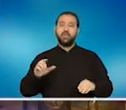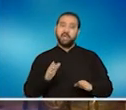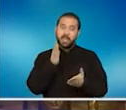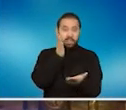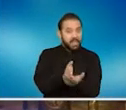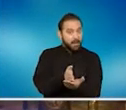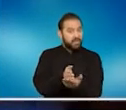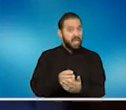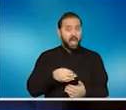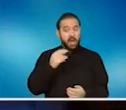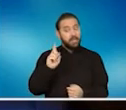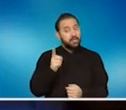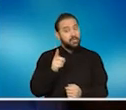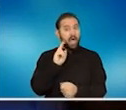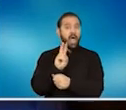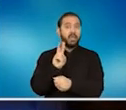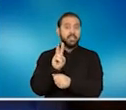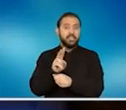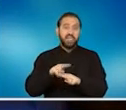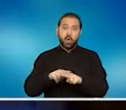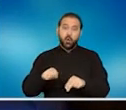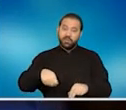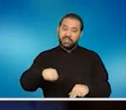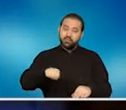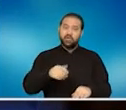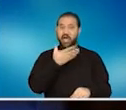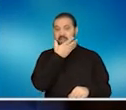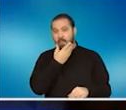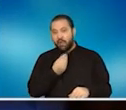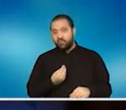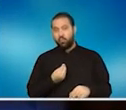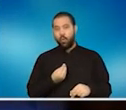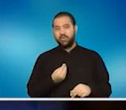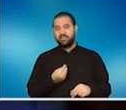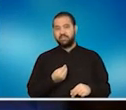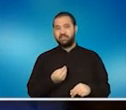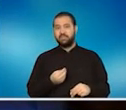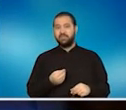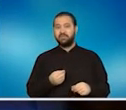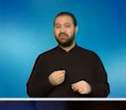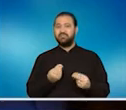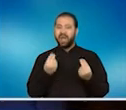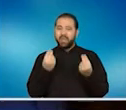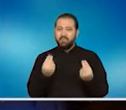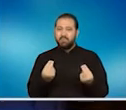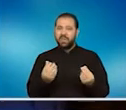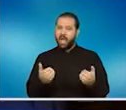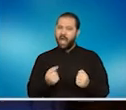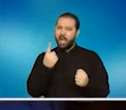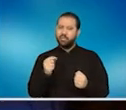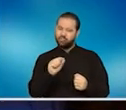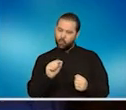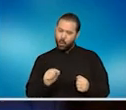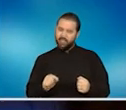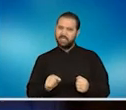îndruma, le atrăgea atenția totdeauna cum să slujească mai frumos și mai potrivit. Are și un